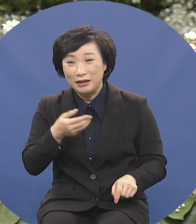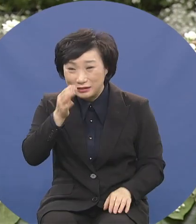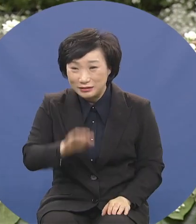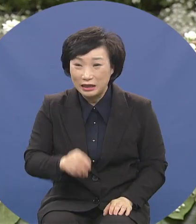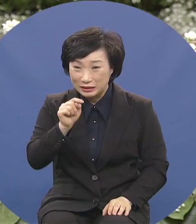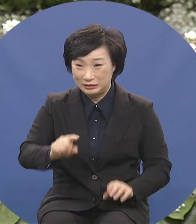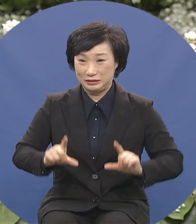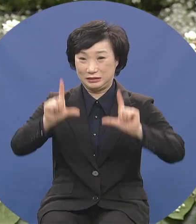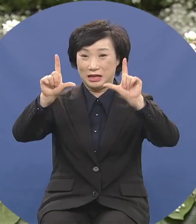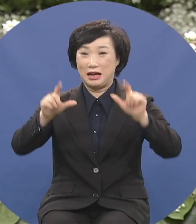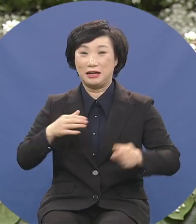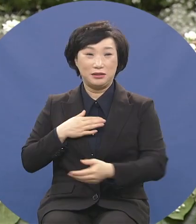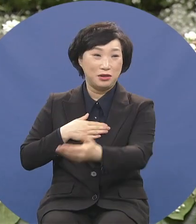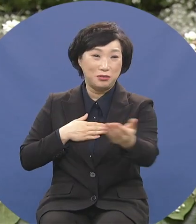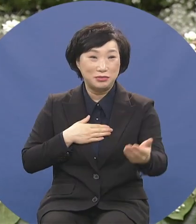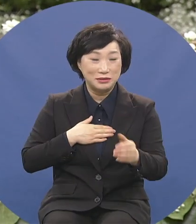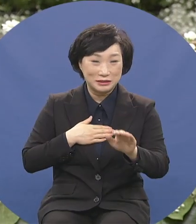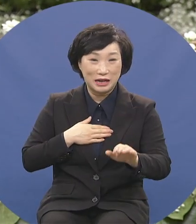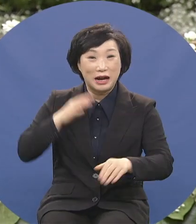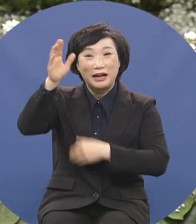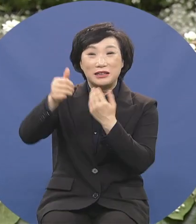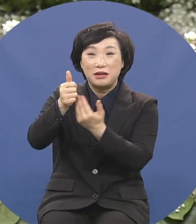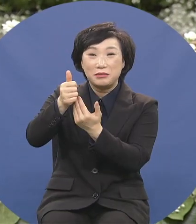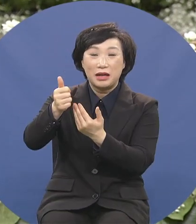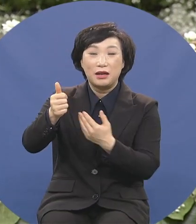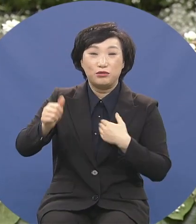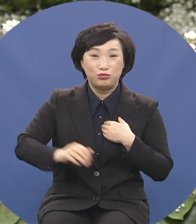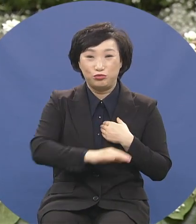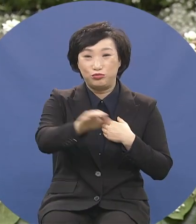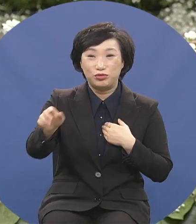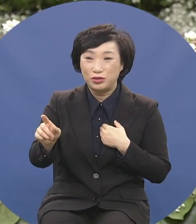그날에 하나님 앞에서는